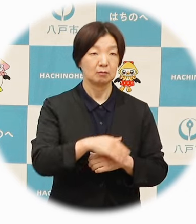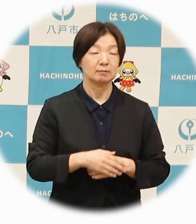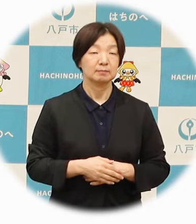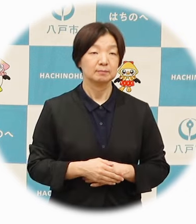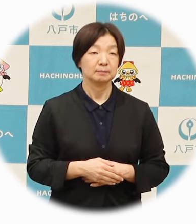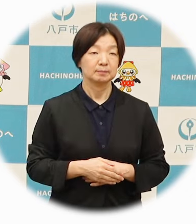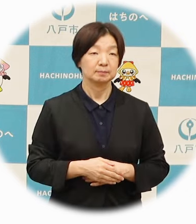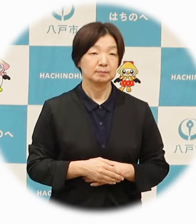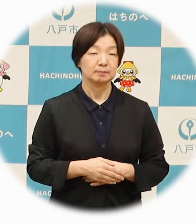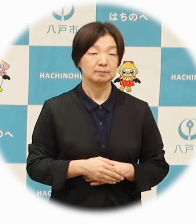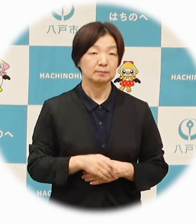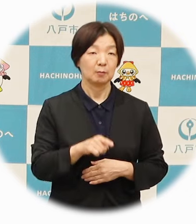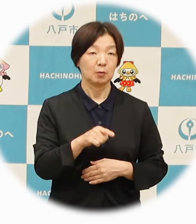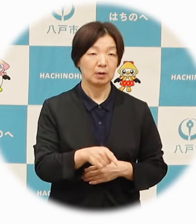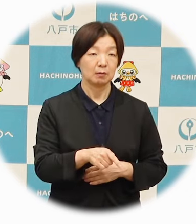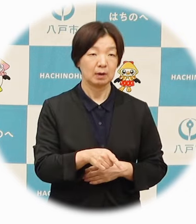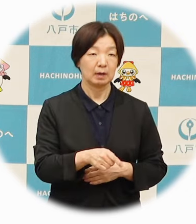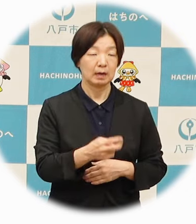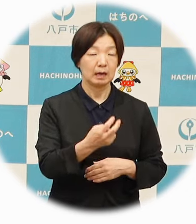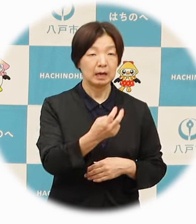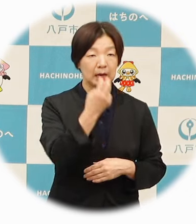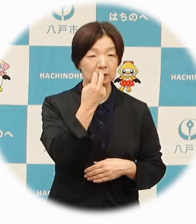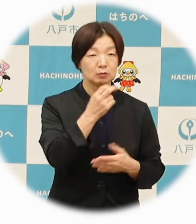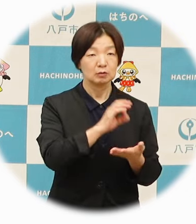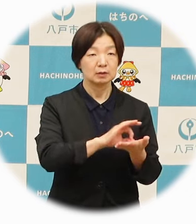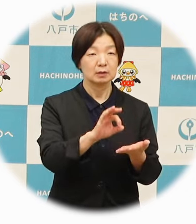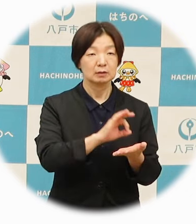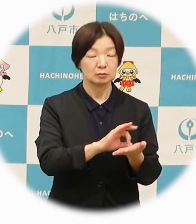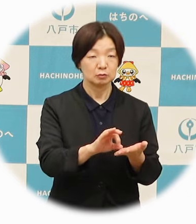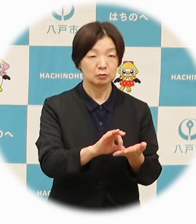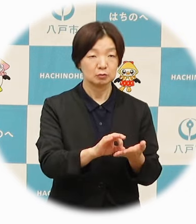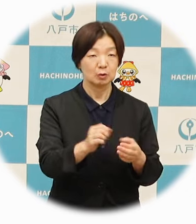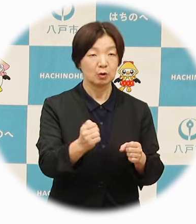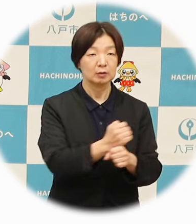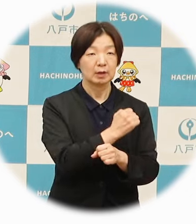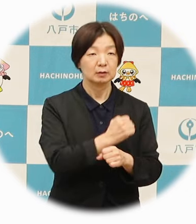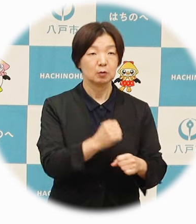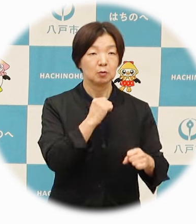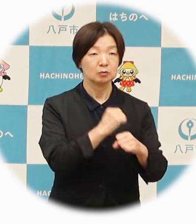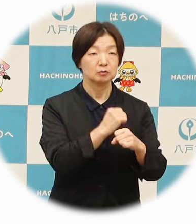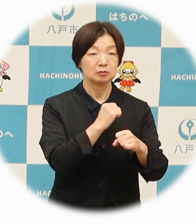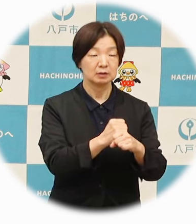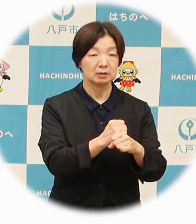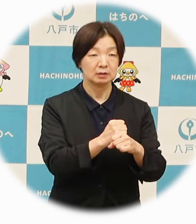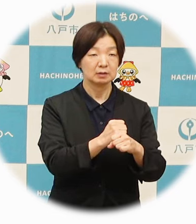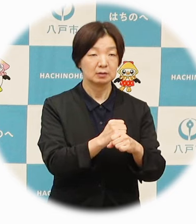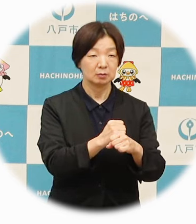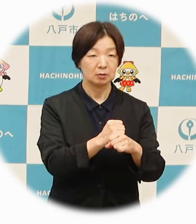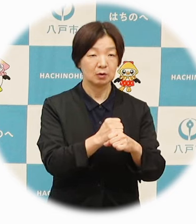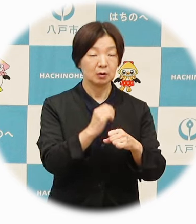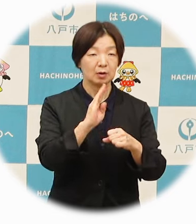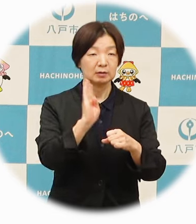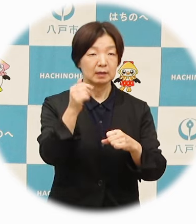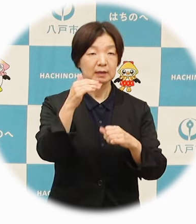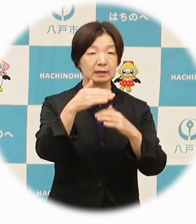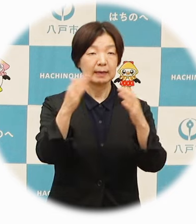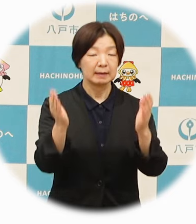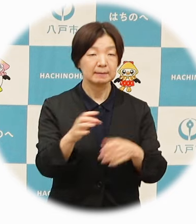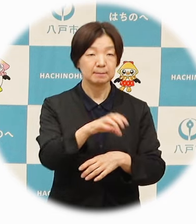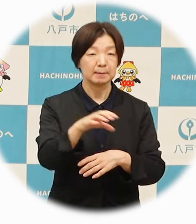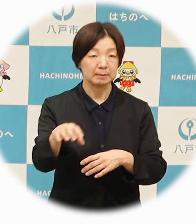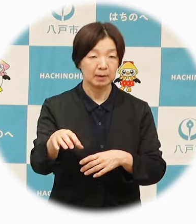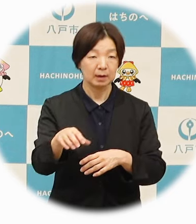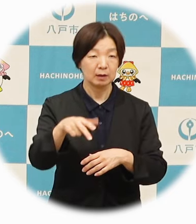ります。これは LNG の利活用による産業創出と全県的な水素の普及